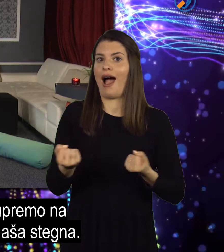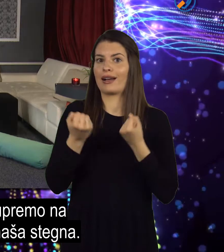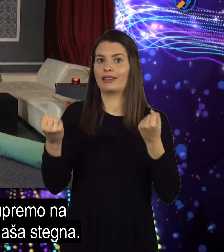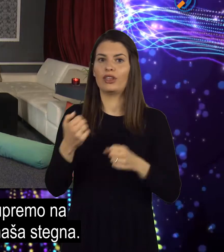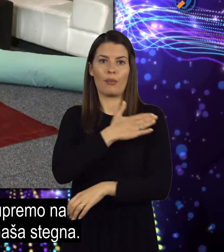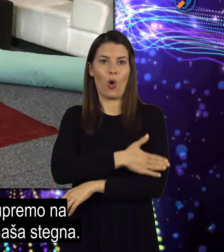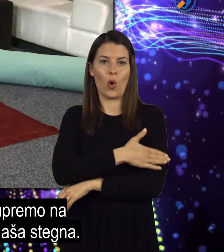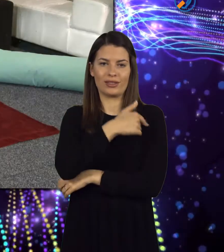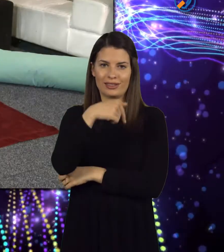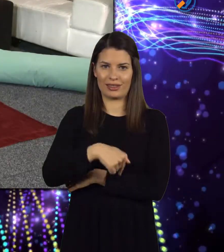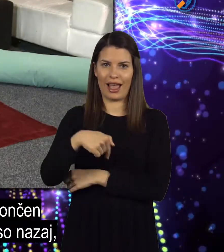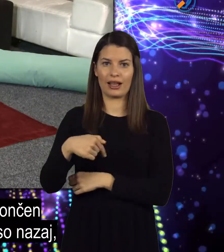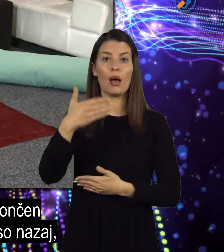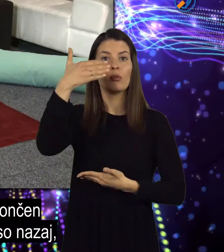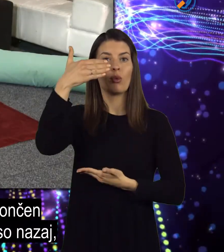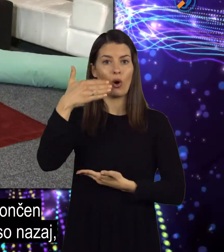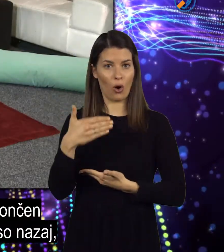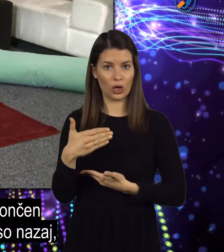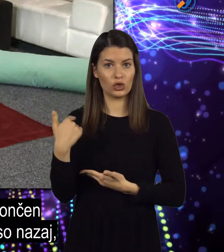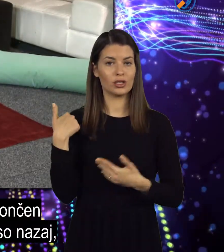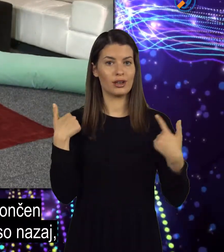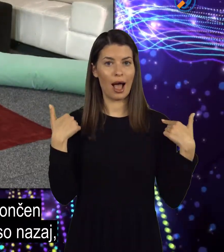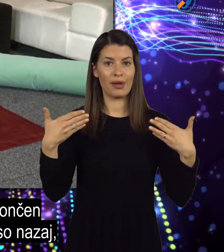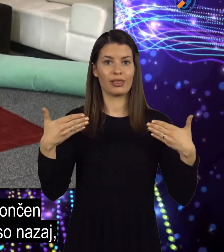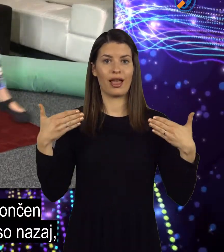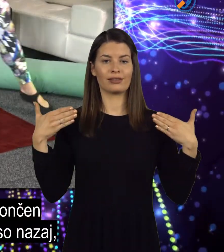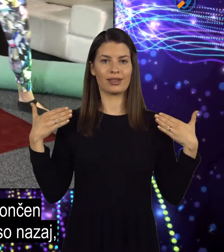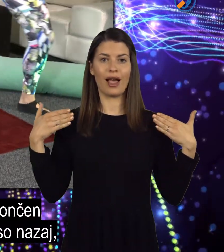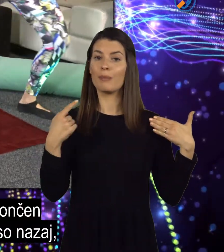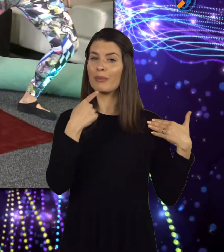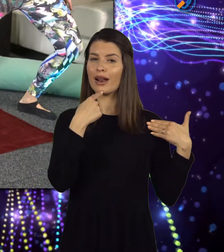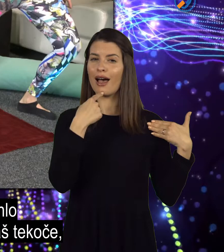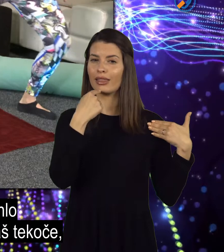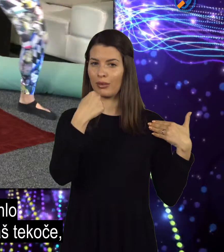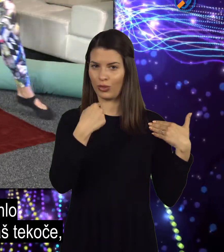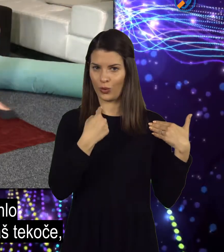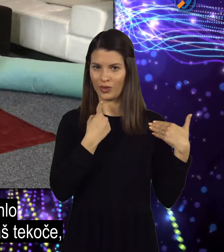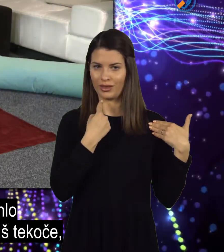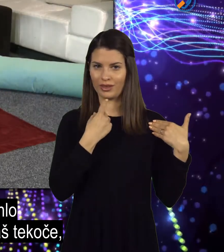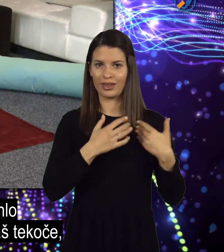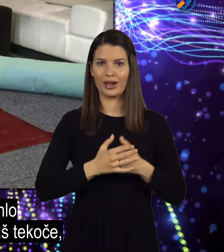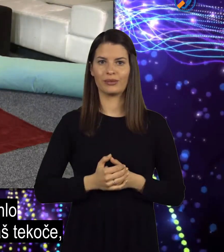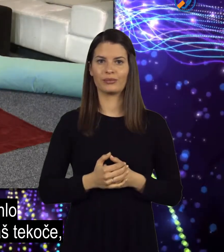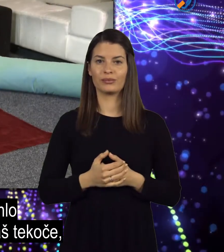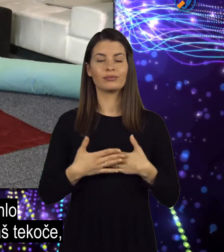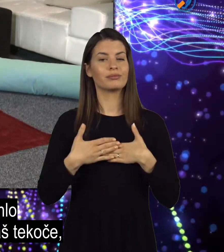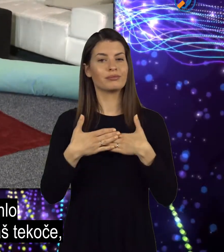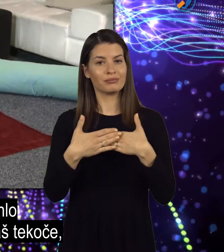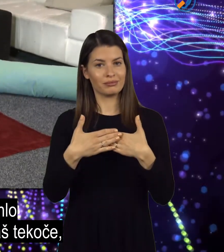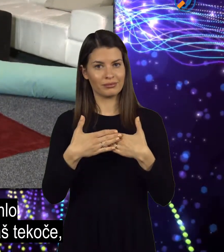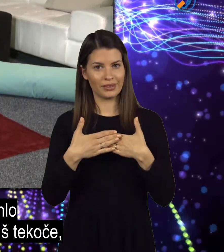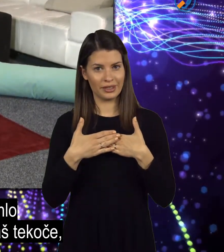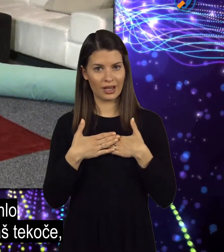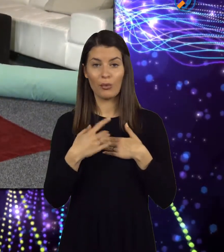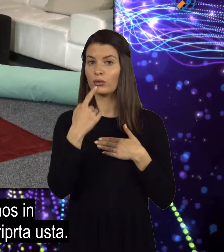aktiviramo naša stegna. Ves čas pokončen položaj, rame so nazaj, brada rahlo navznoter.